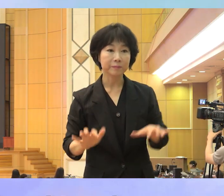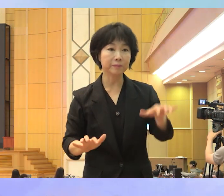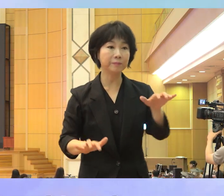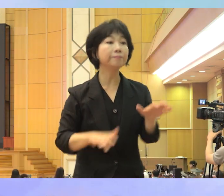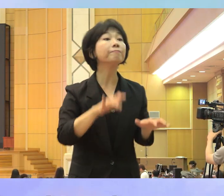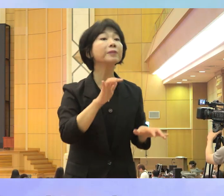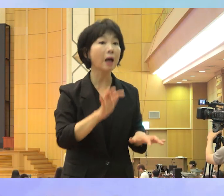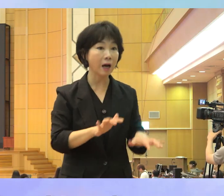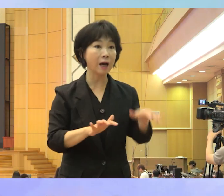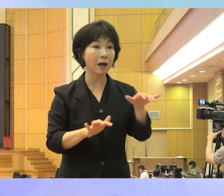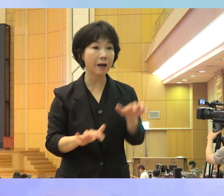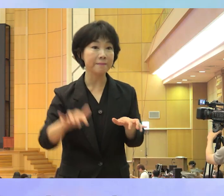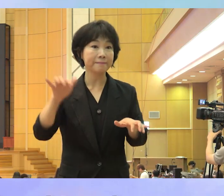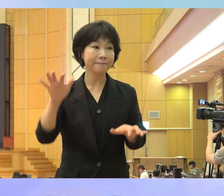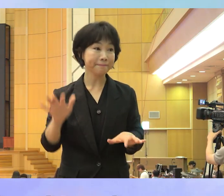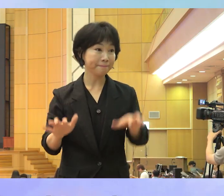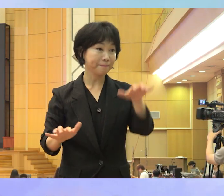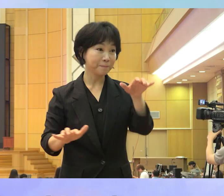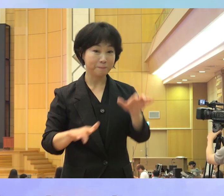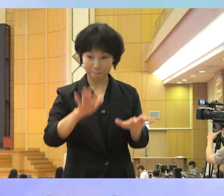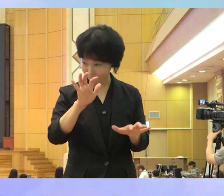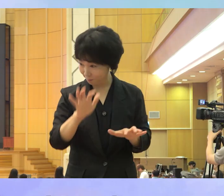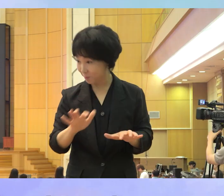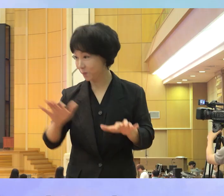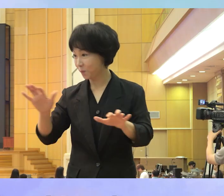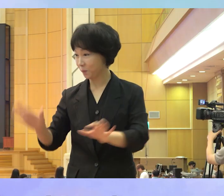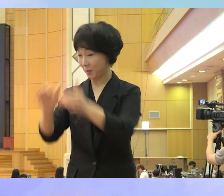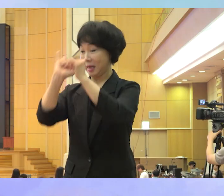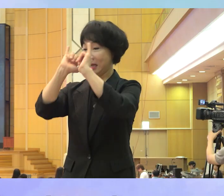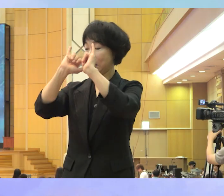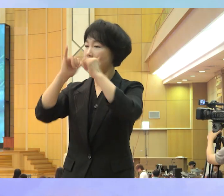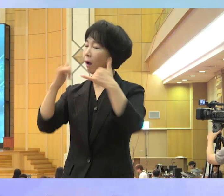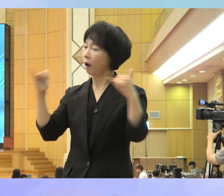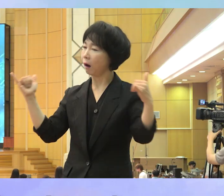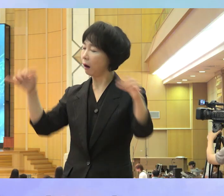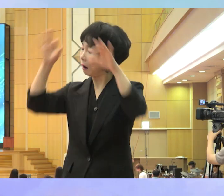처음부터 찬양하시겠습니다. 사람을